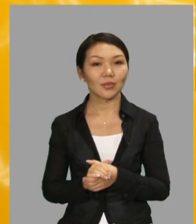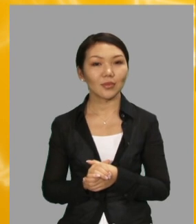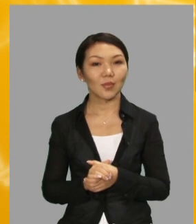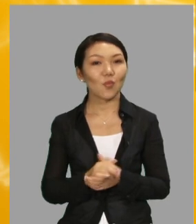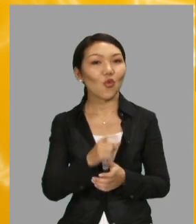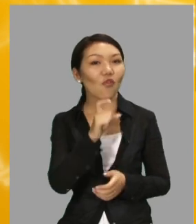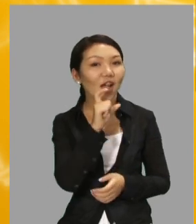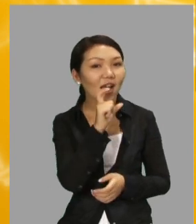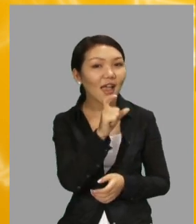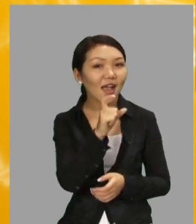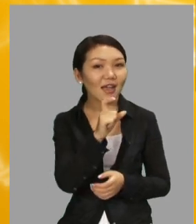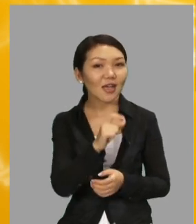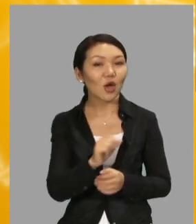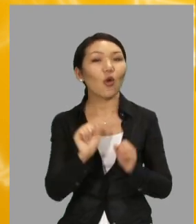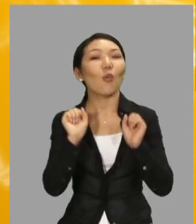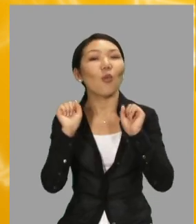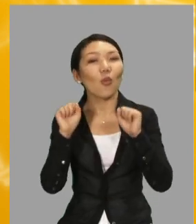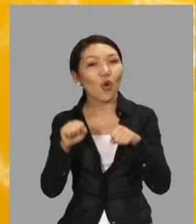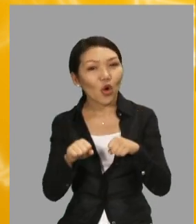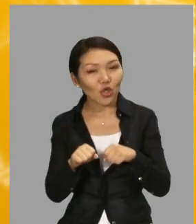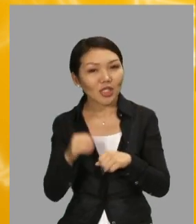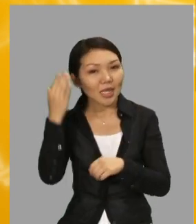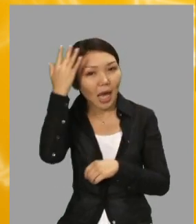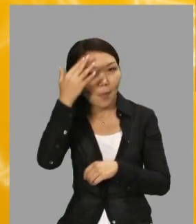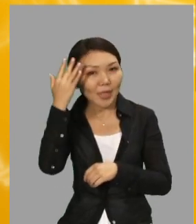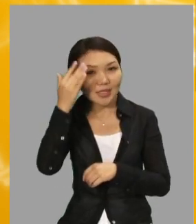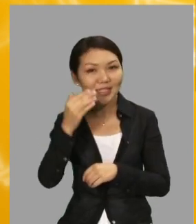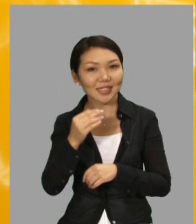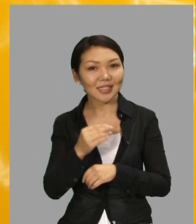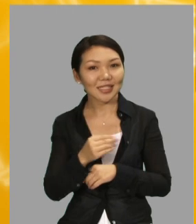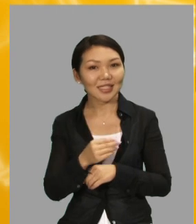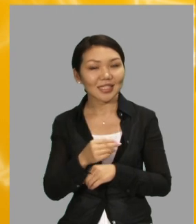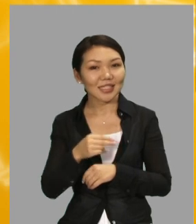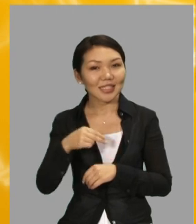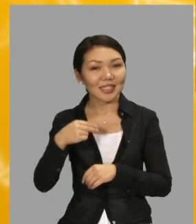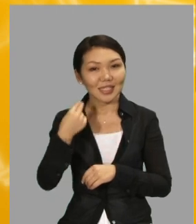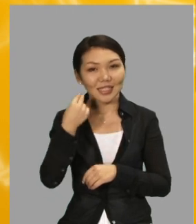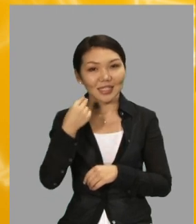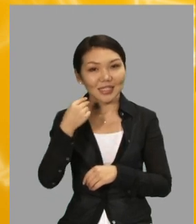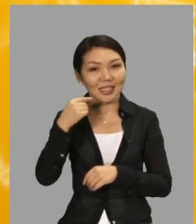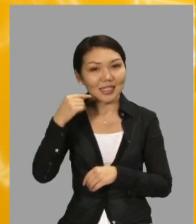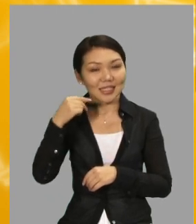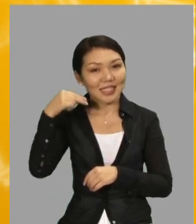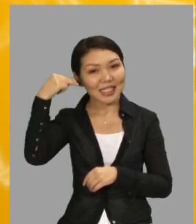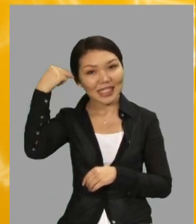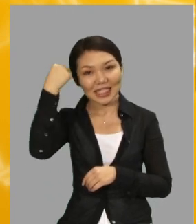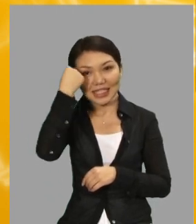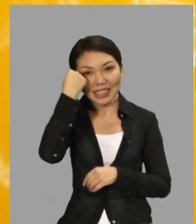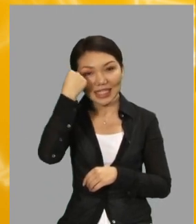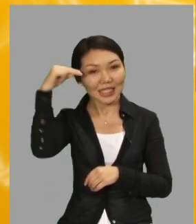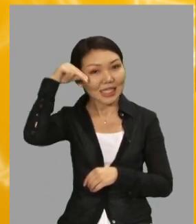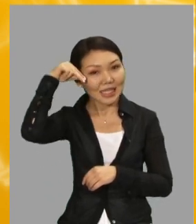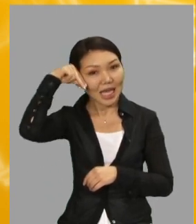буква «Э» может обозначать китайскую фамилию.